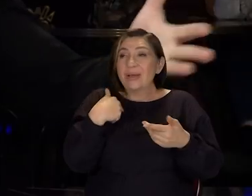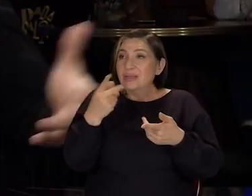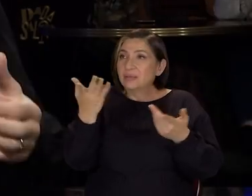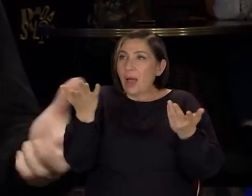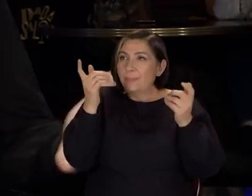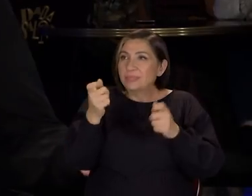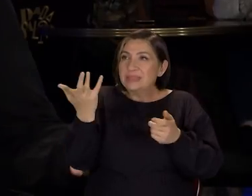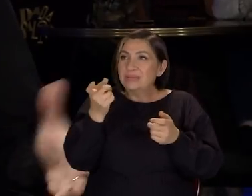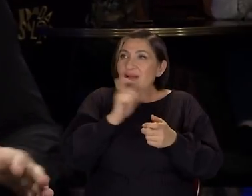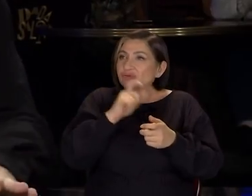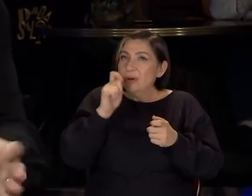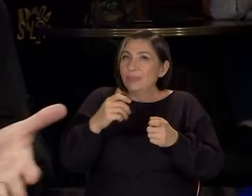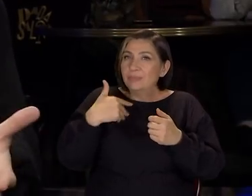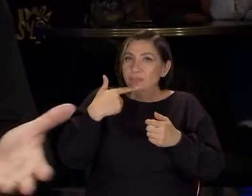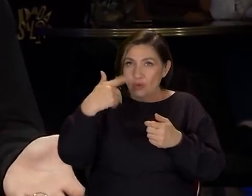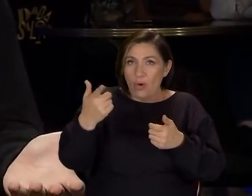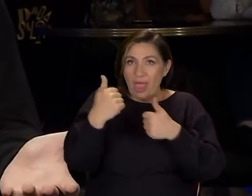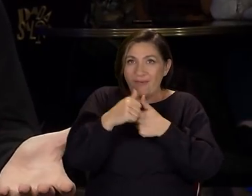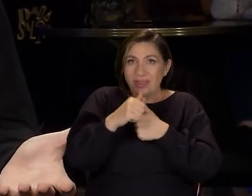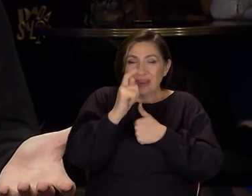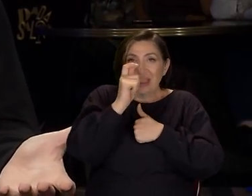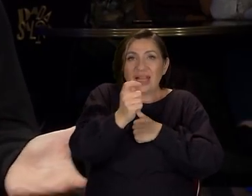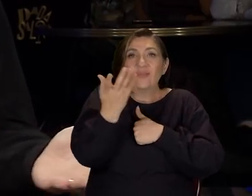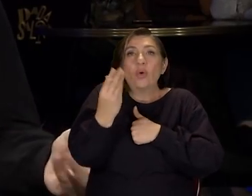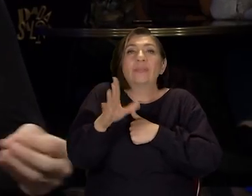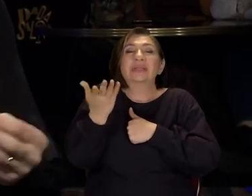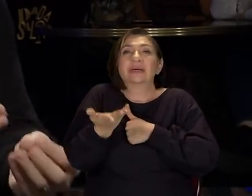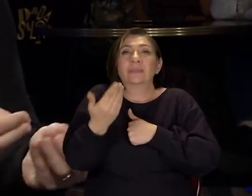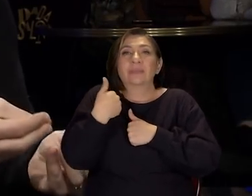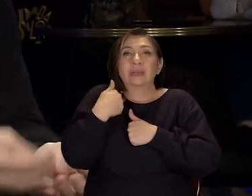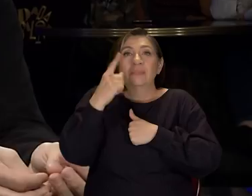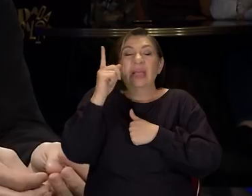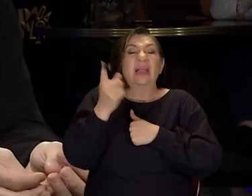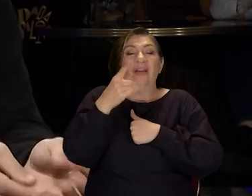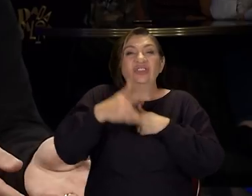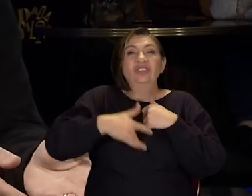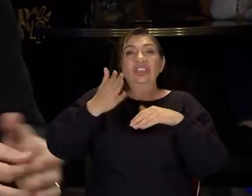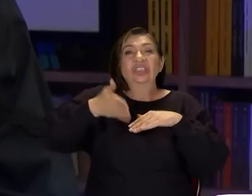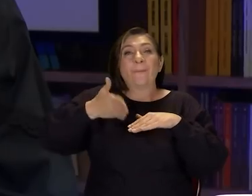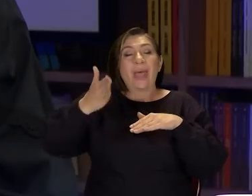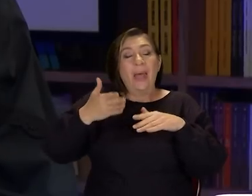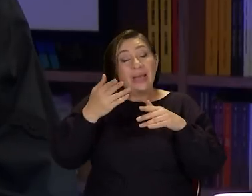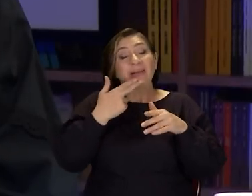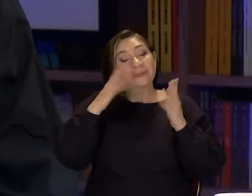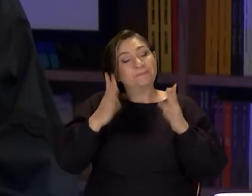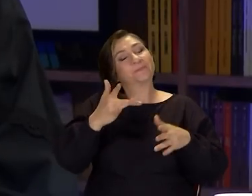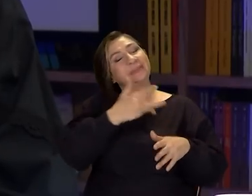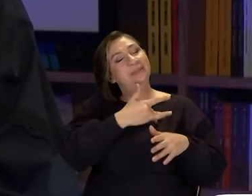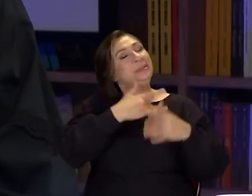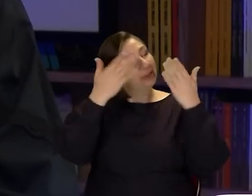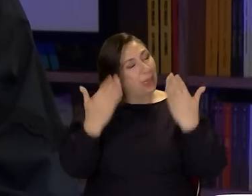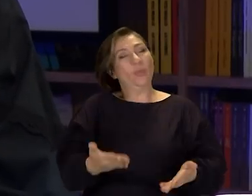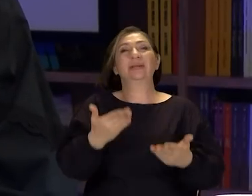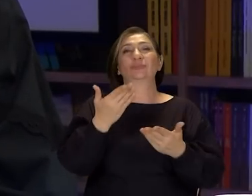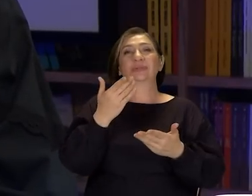ya nasıl bir yanlış yaptım ne yaptım diyor ya evlilik teklifini yapamadın ki diyor gittin bana ilk defa. Of, yine de kadın kabul etmiş bakın ama yine de aşk burada